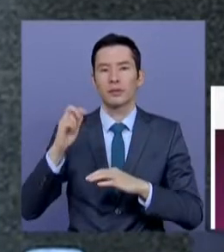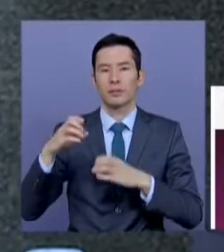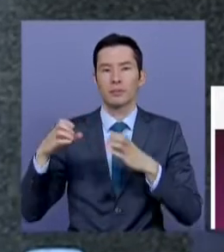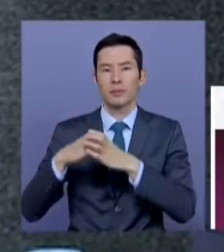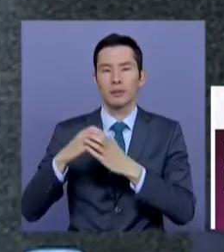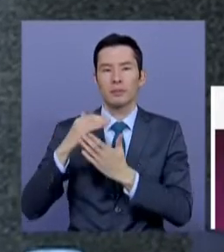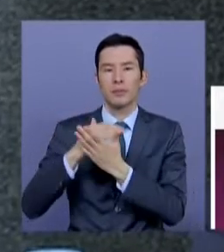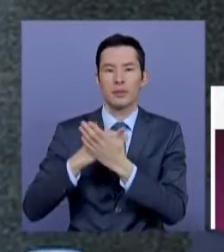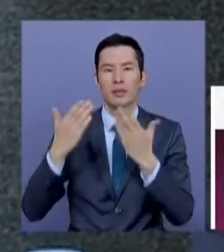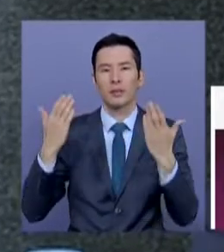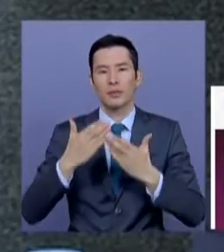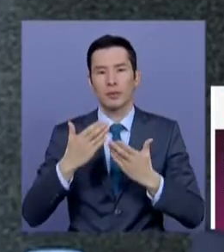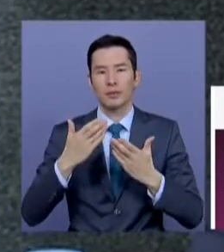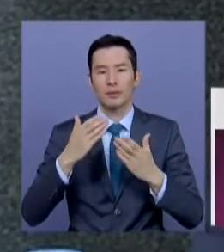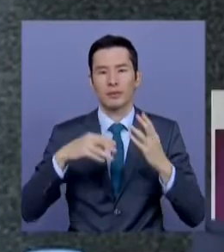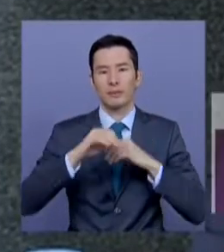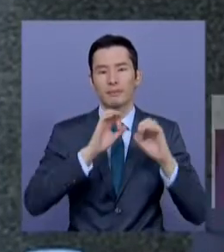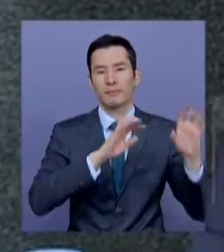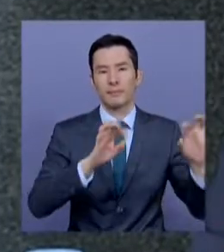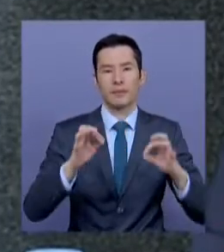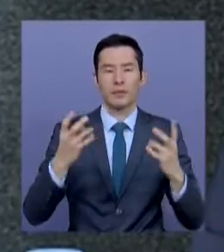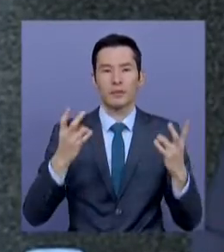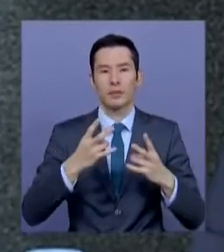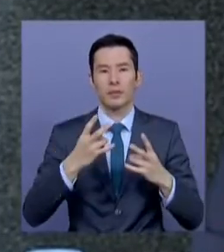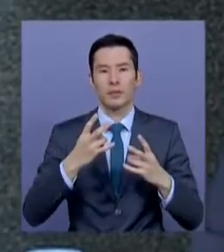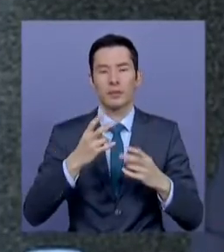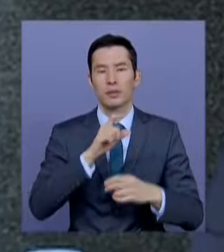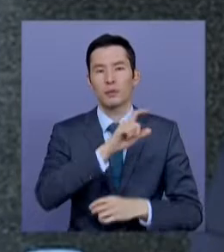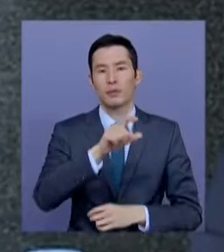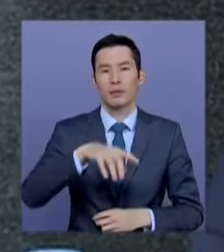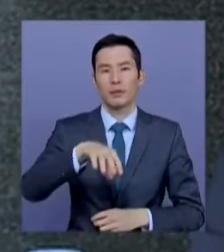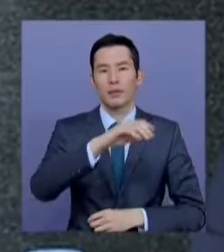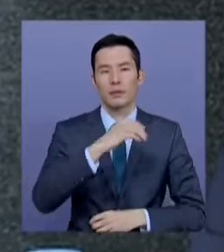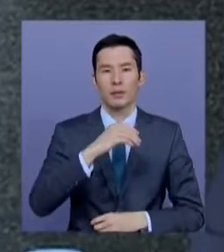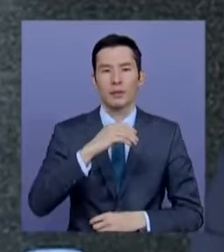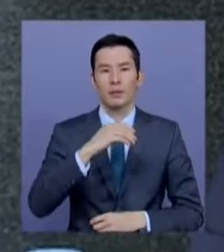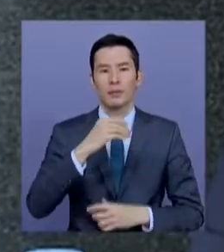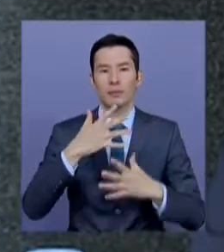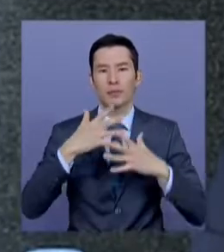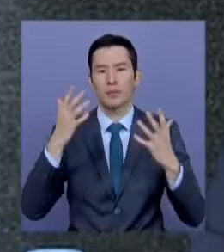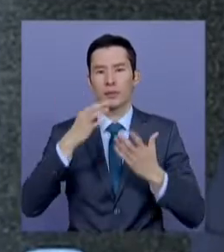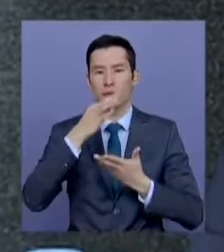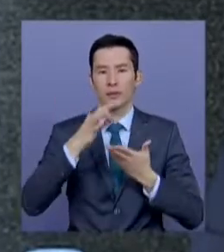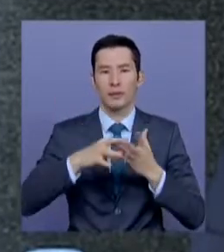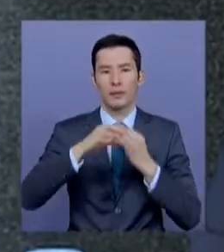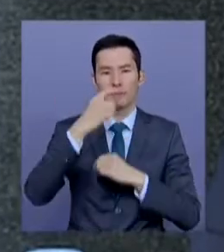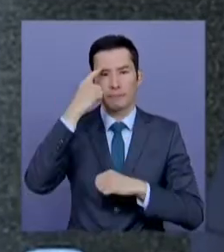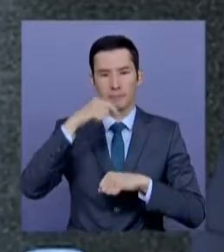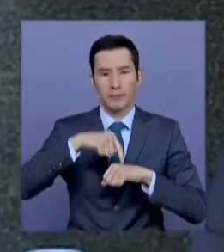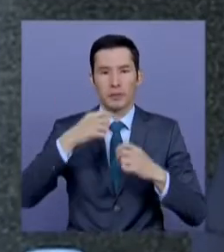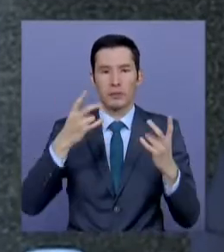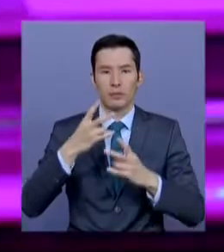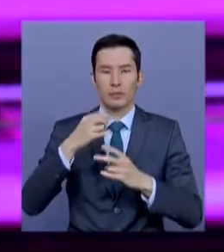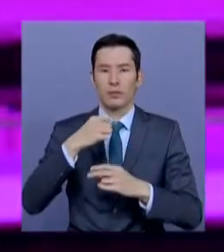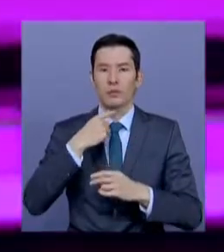түсіндіру. Енді оның негізгі адамдарға саяси қазір үлкен бір жауапкершілік білдіріп, дауыс беру